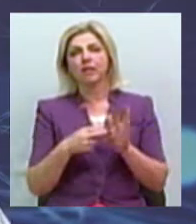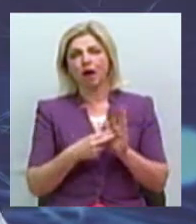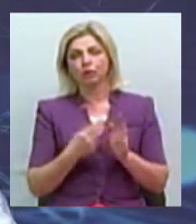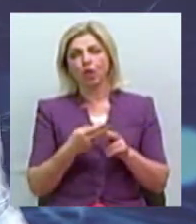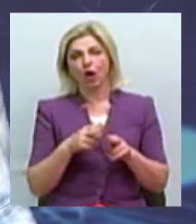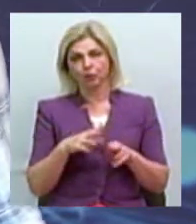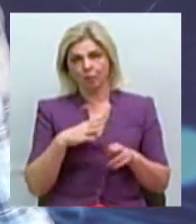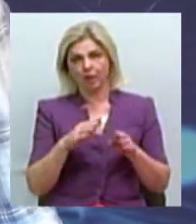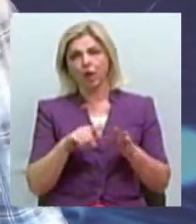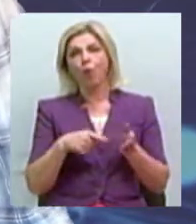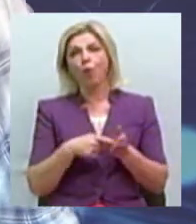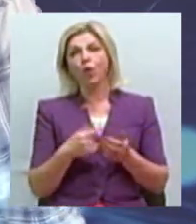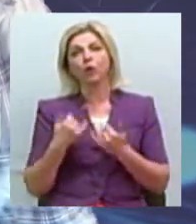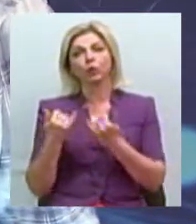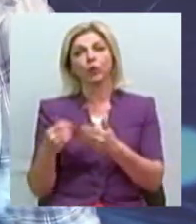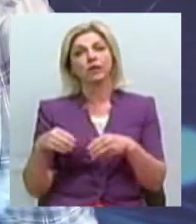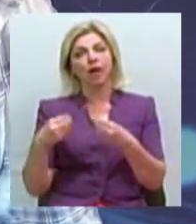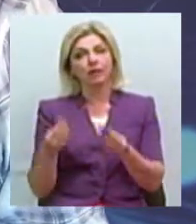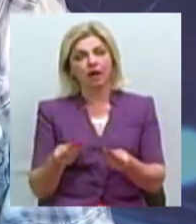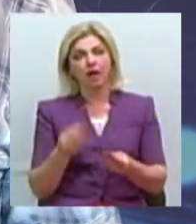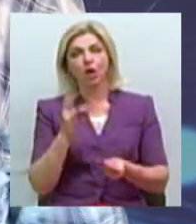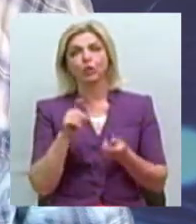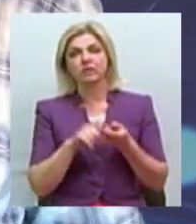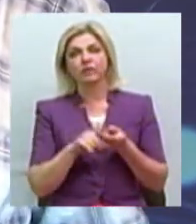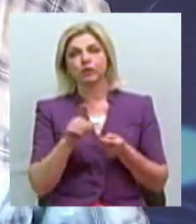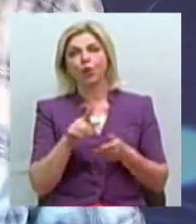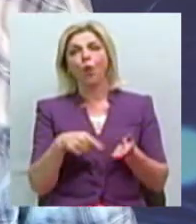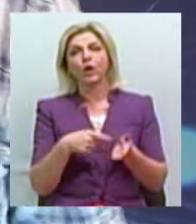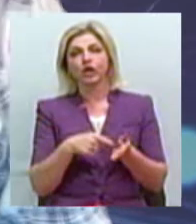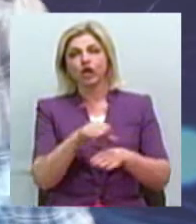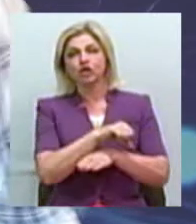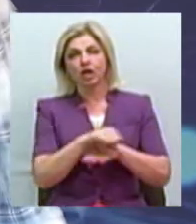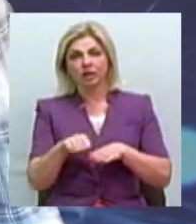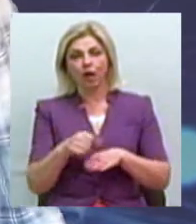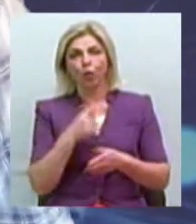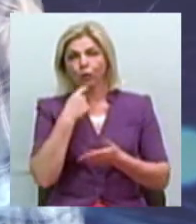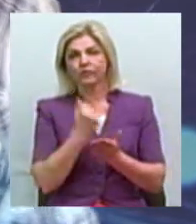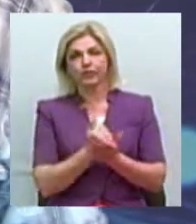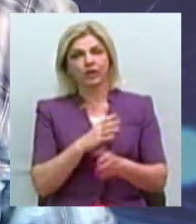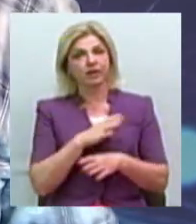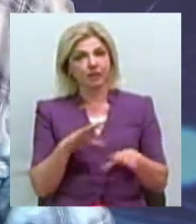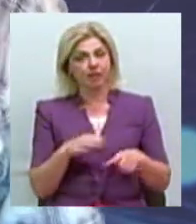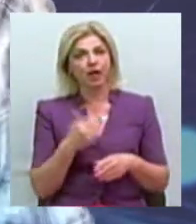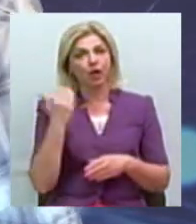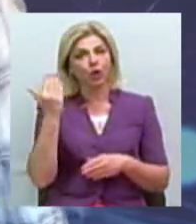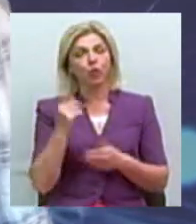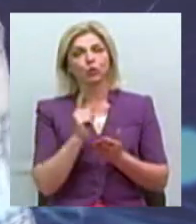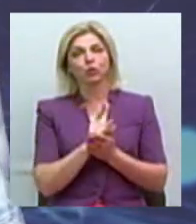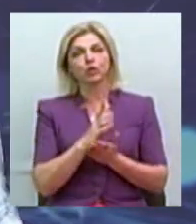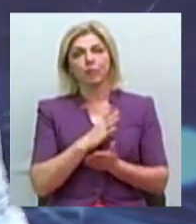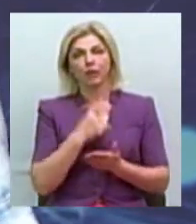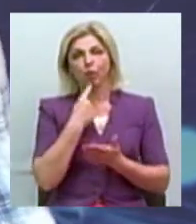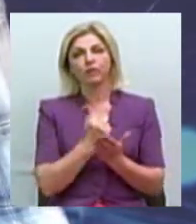даны. Но в связи с тем, что городская черта утверждена не была, значит, ее Верховная Рада должна была